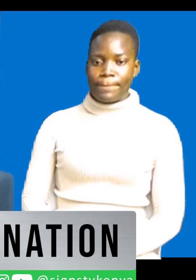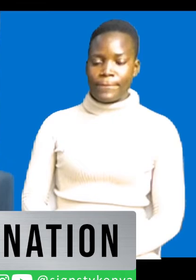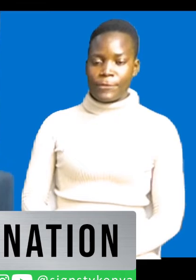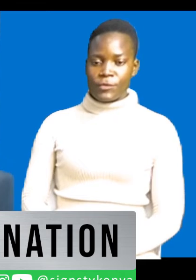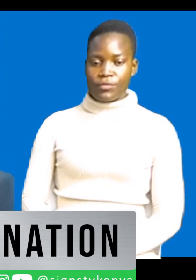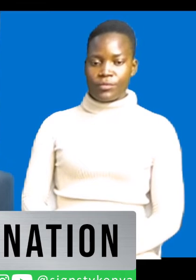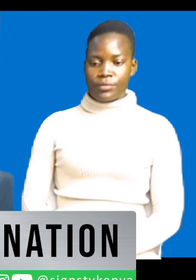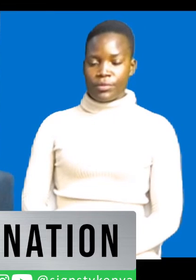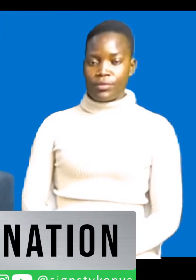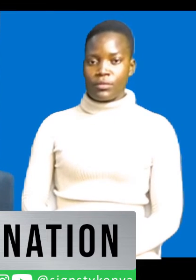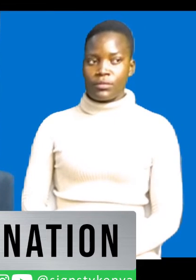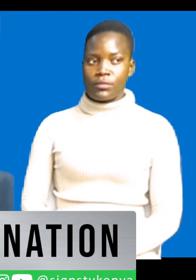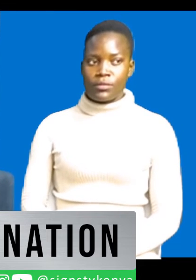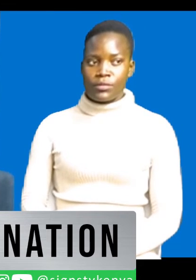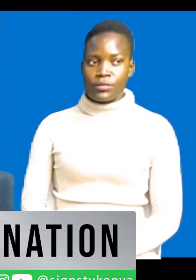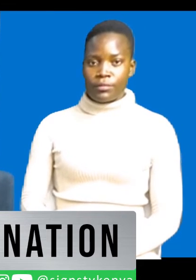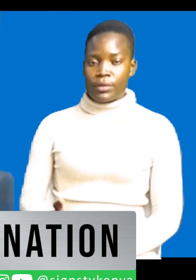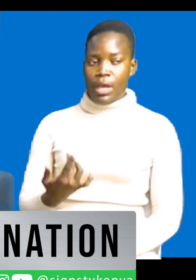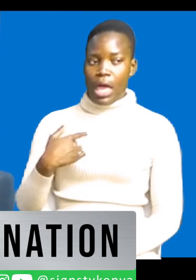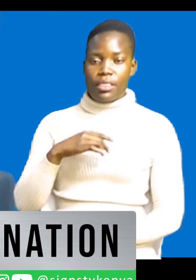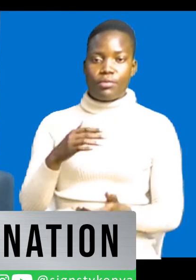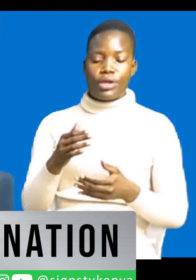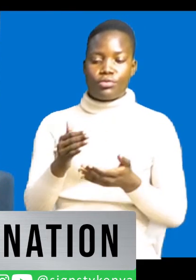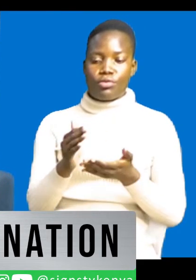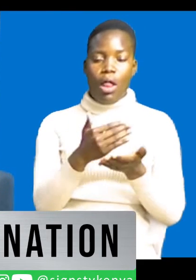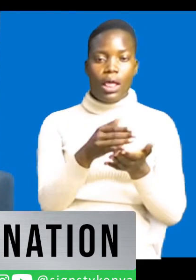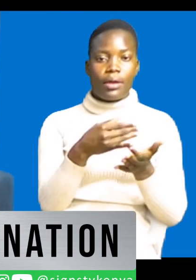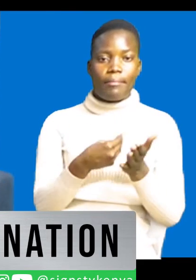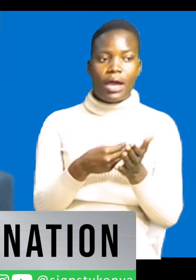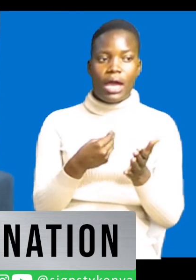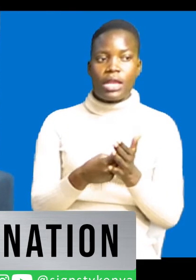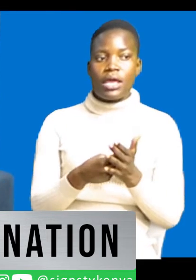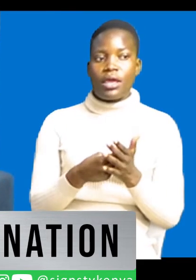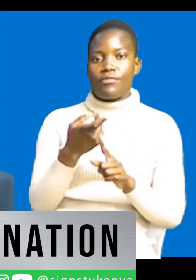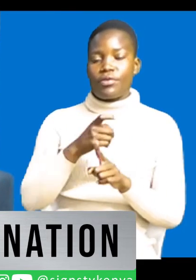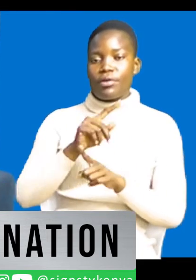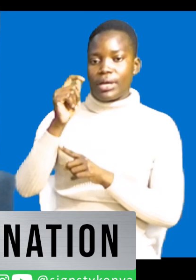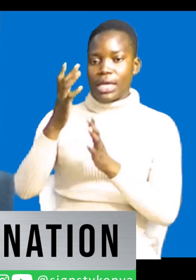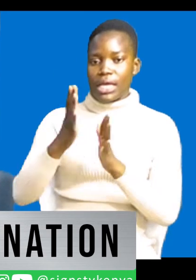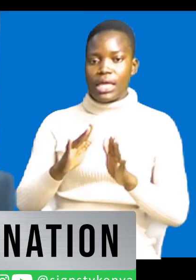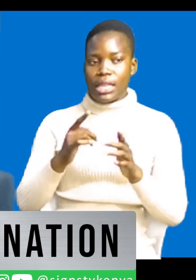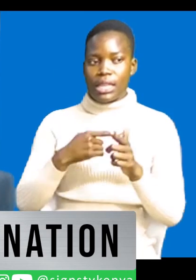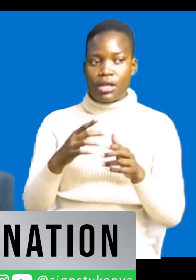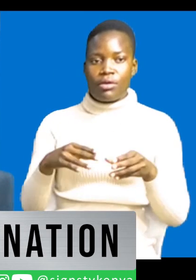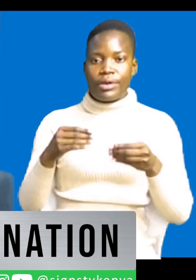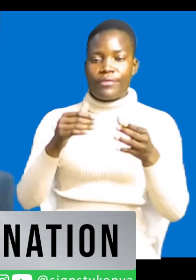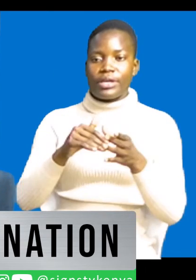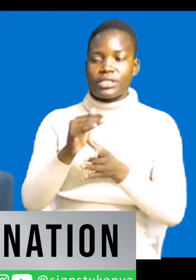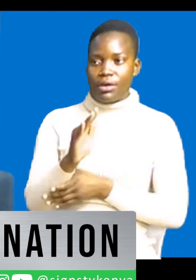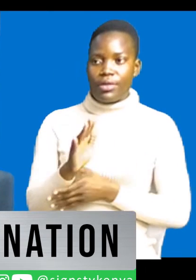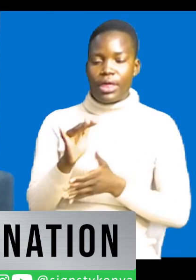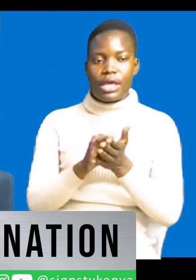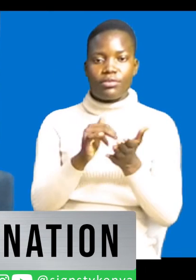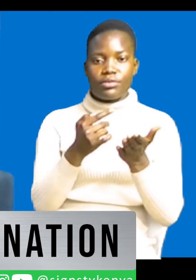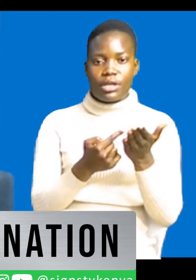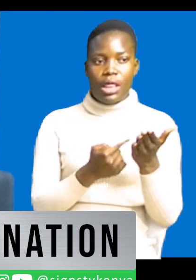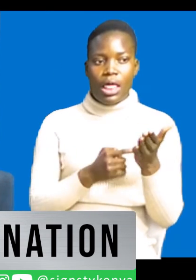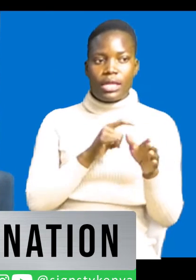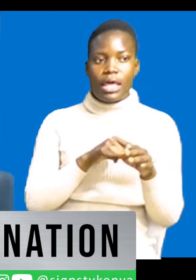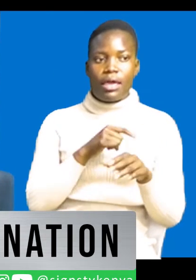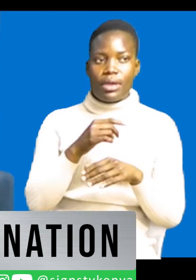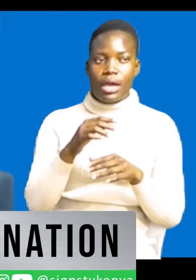Kwangu vile inakuwa. Yes. Tunakusanya pesa ya Wakenya alafu tunapeleka nje. But it was a debate during the